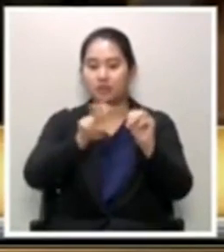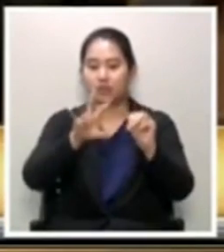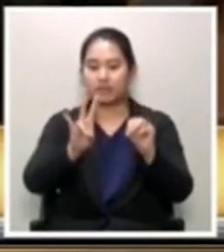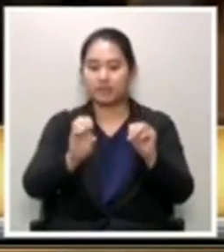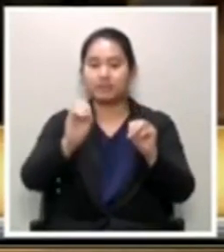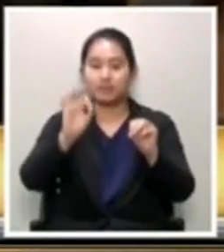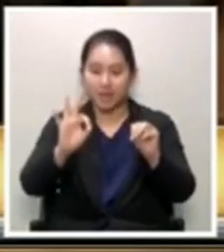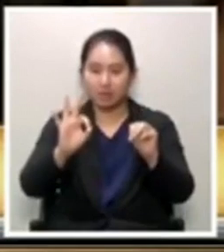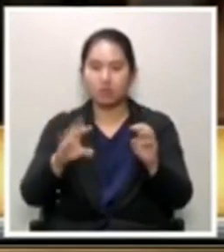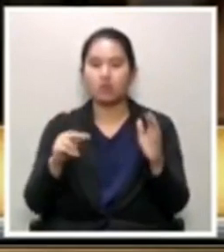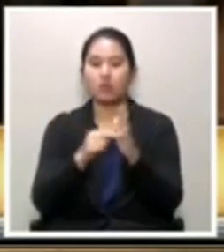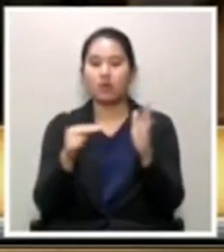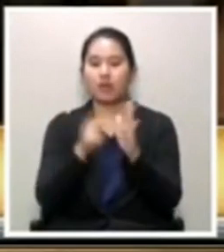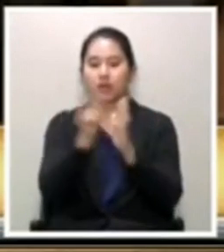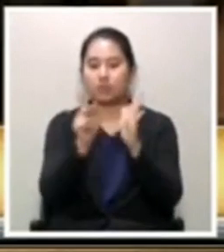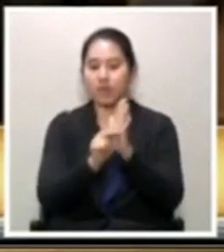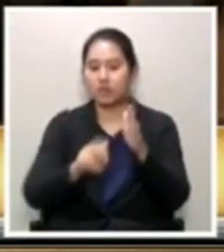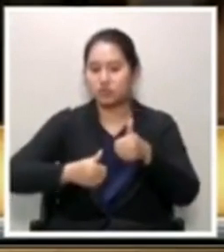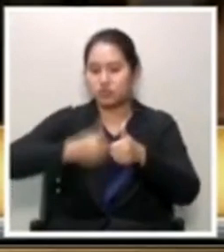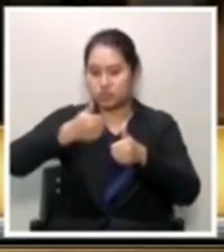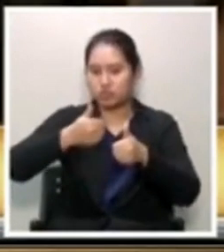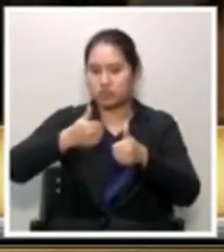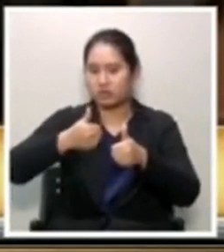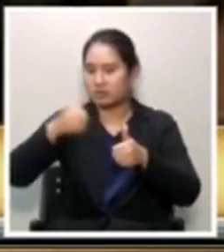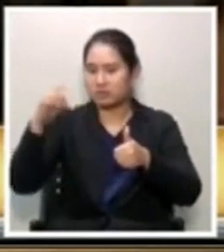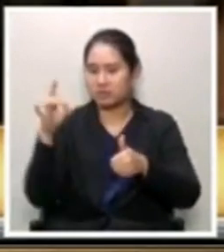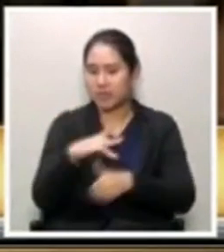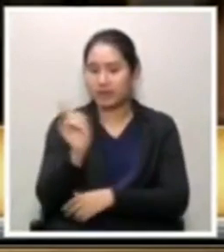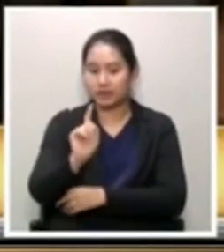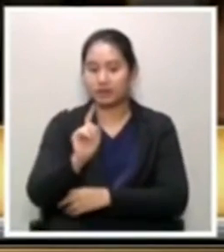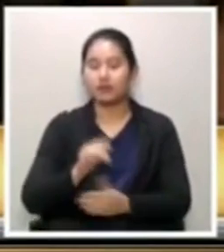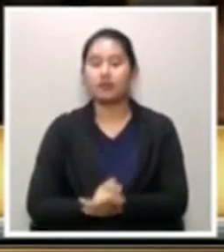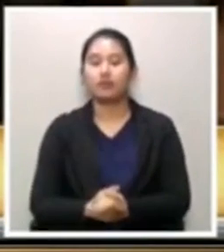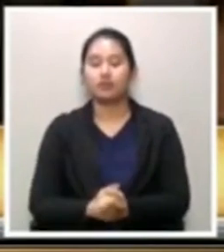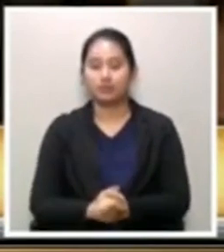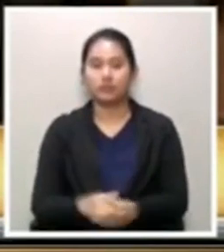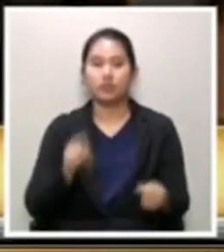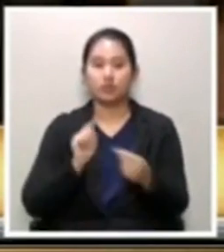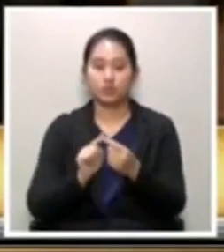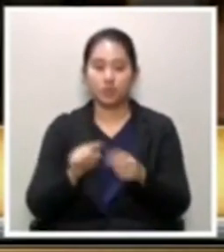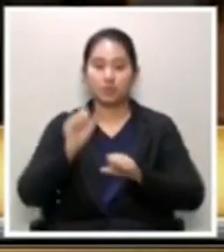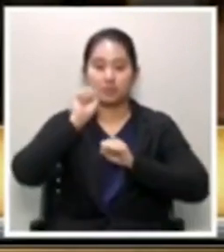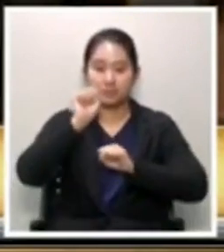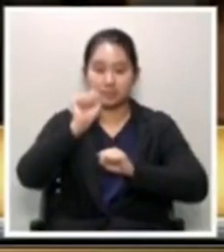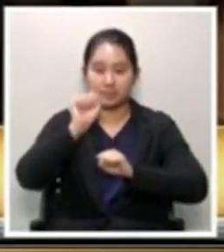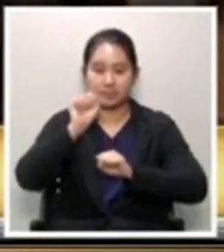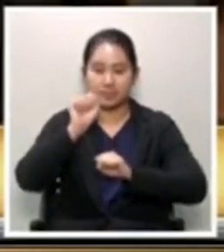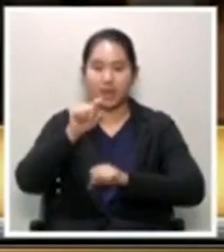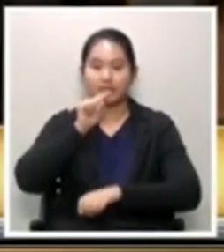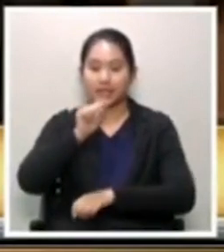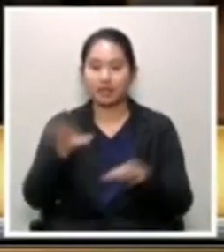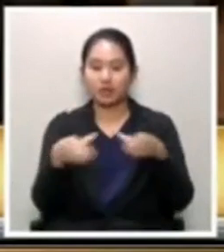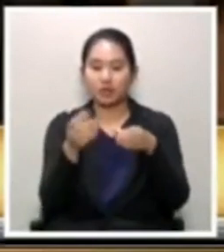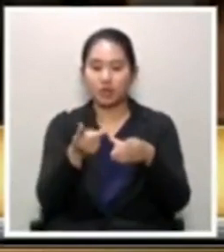ทำลายหลักความเป็นกฎหมายสูงสุดของรัฐธรรมนูญอย่างสิ้นเชิงก็คือเป็นมาตราที่ทำให้ประกาศคำสั่งคสช.การใช้อำนาจคสช.